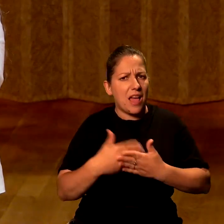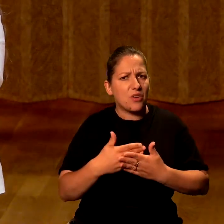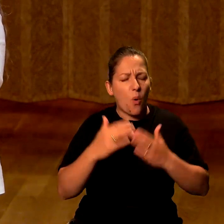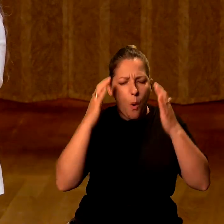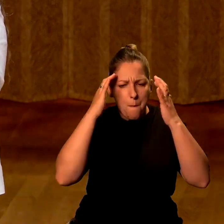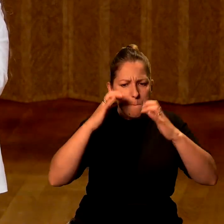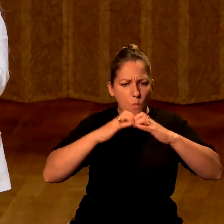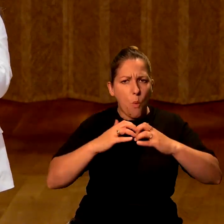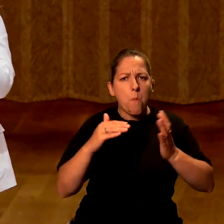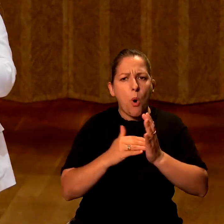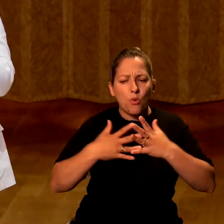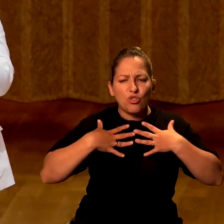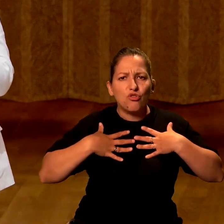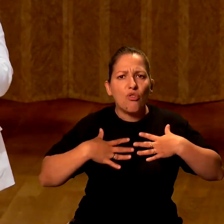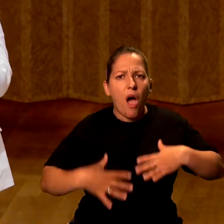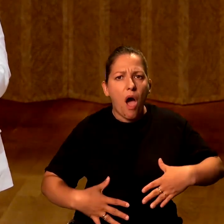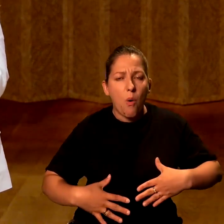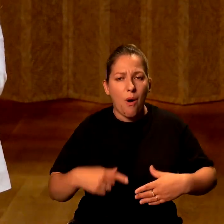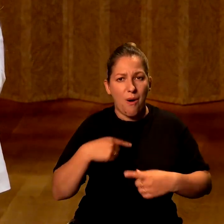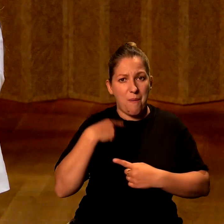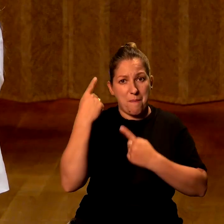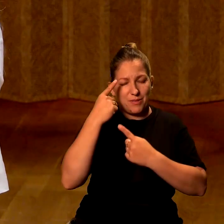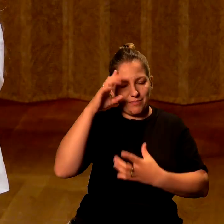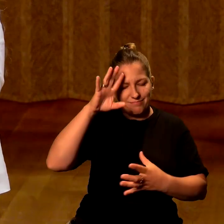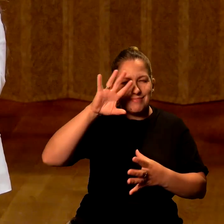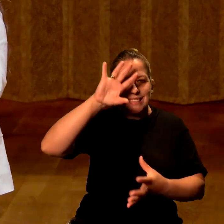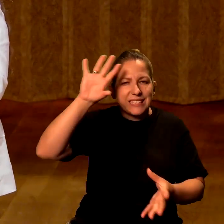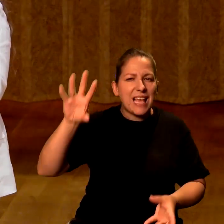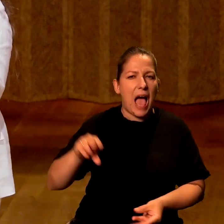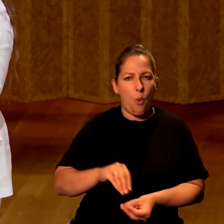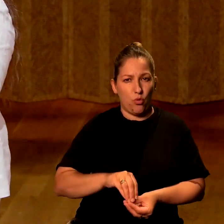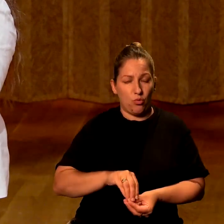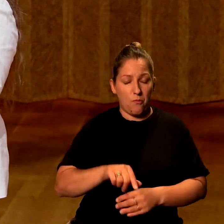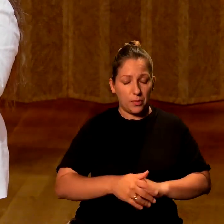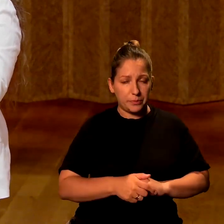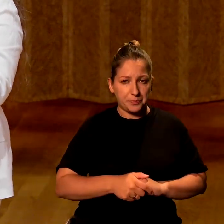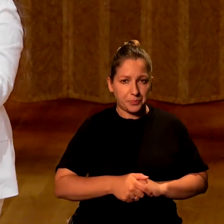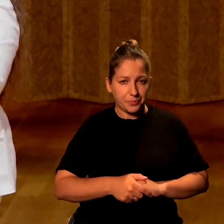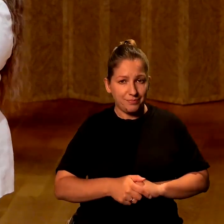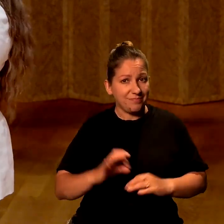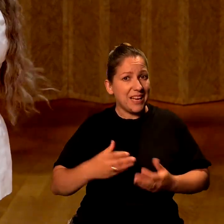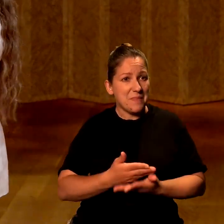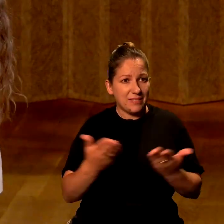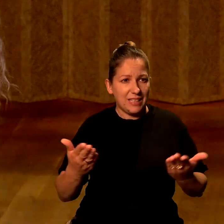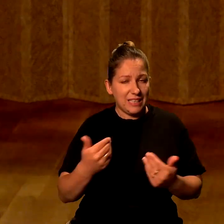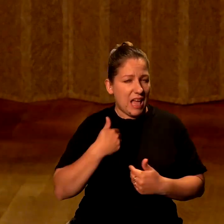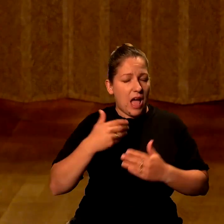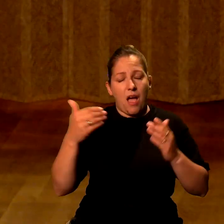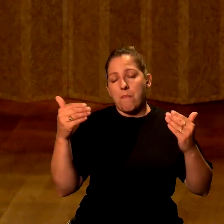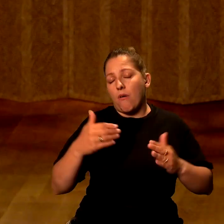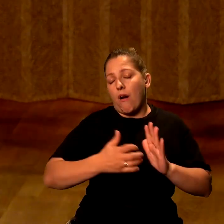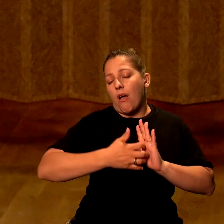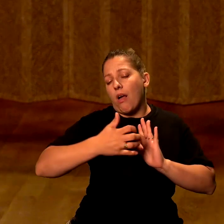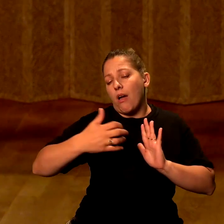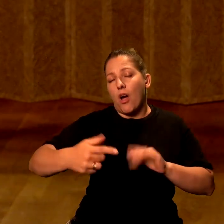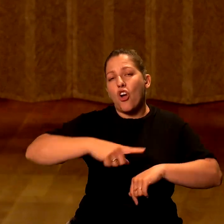potrzebuje ciała, bo myślimy o tym holistycznie. Drodzy Państwo, ja bym mogła mówić tutaj